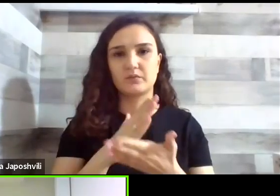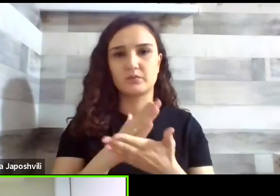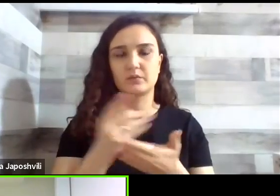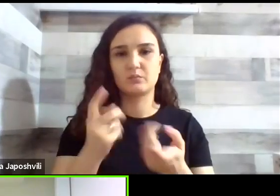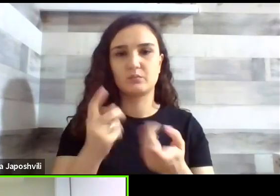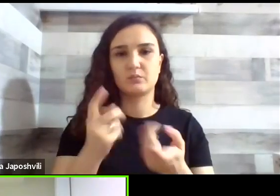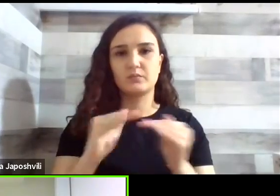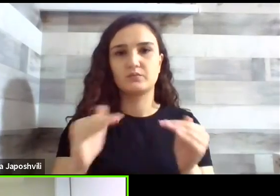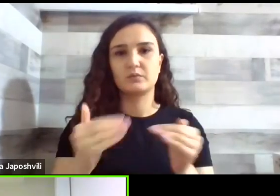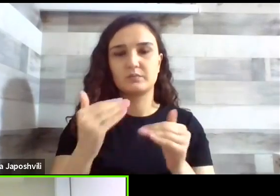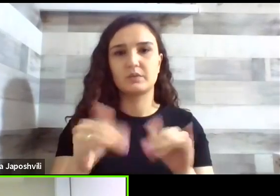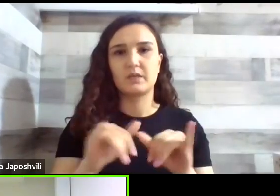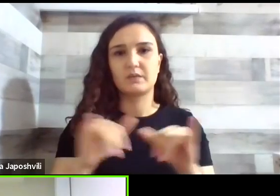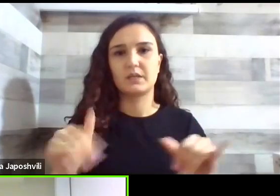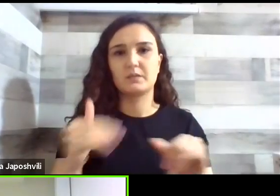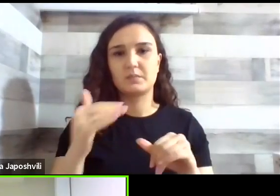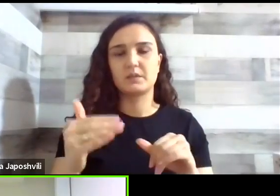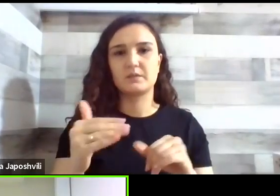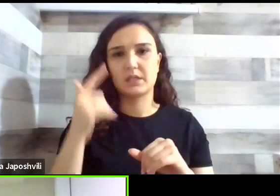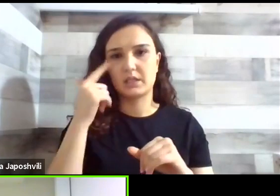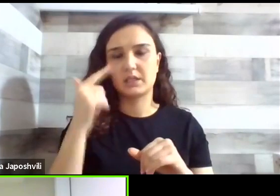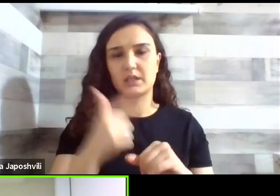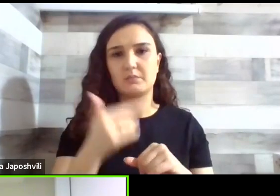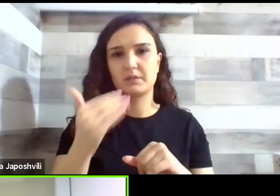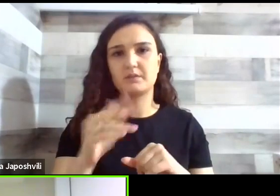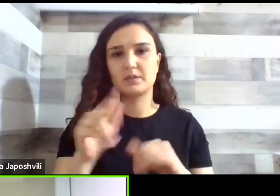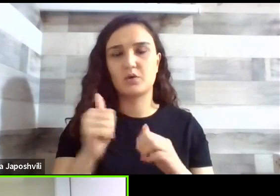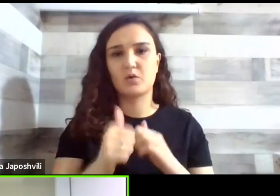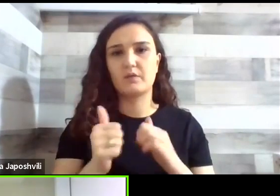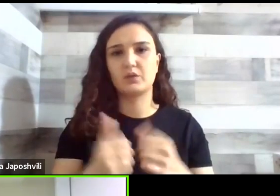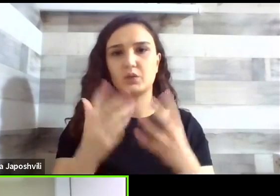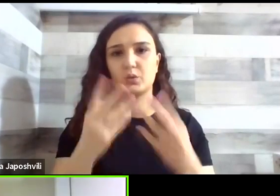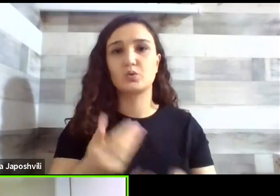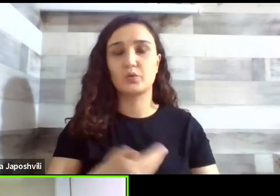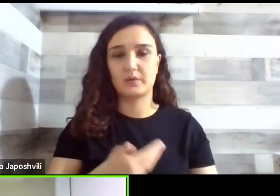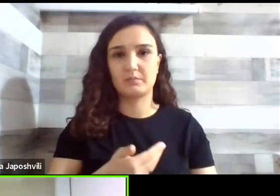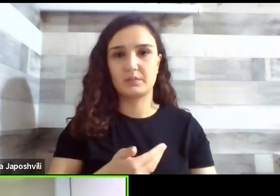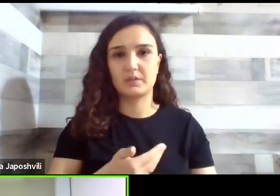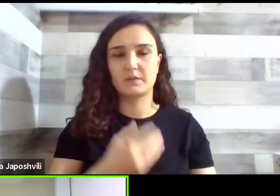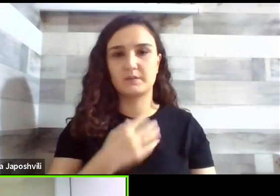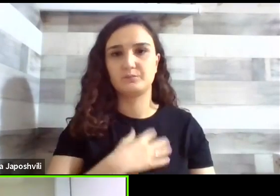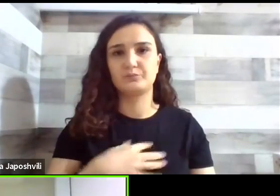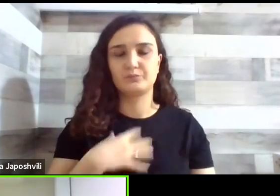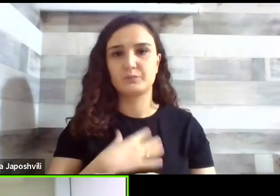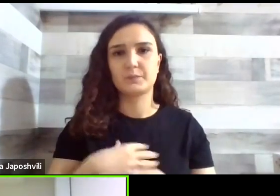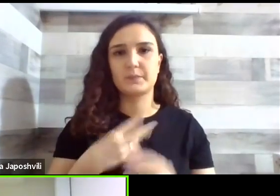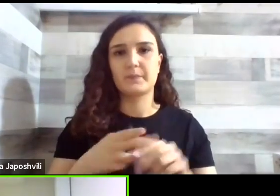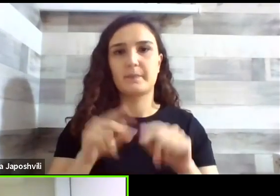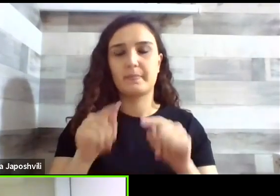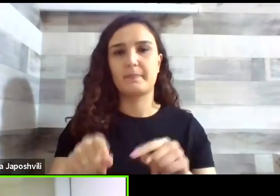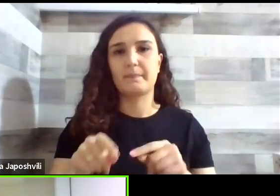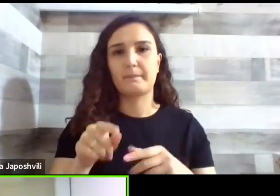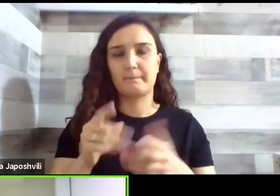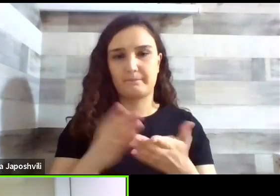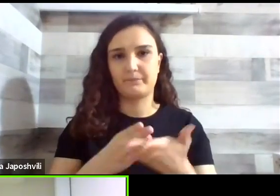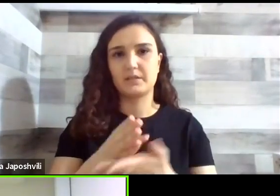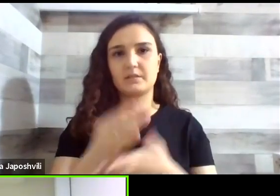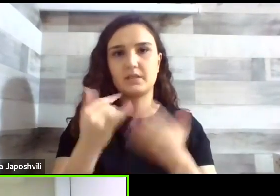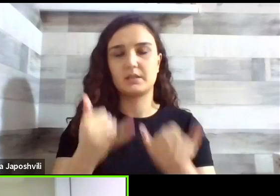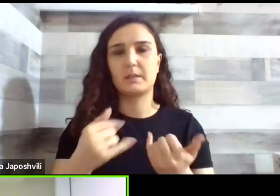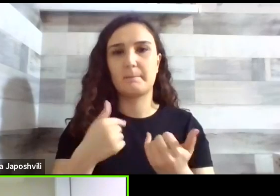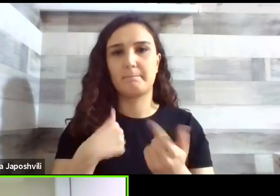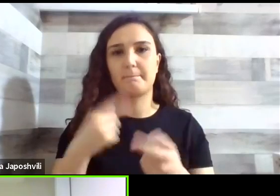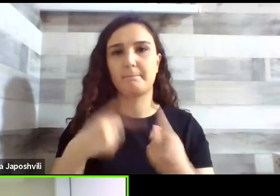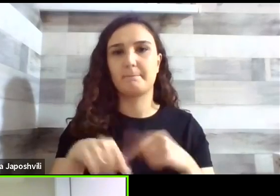ბავშვისთვის ბავშვის განვითარებისთვის განათლებისთვის და ყოველდღიური კეთილდღეობისთვის მნიშვნელოვანი ამ მიზანზე ეხლა მე აი